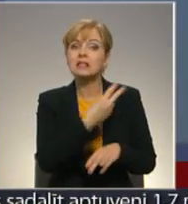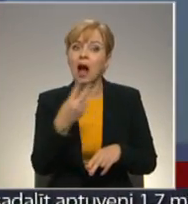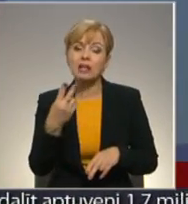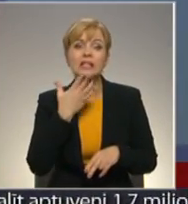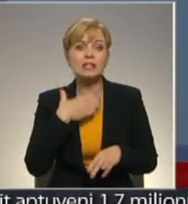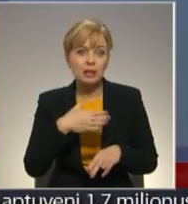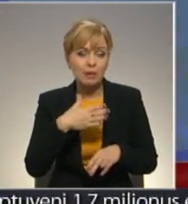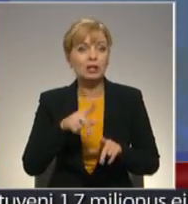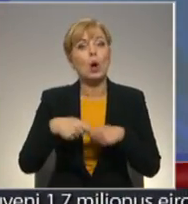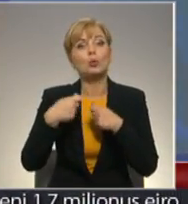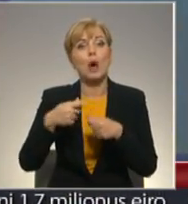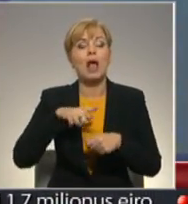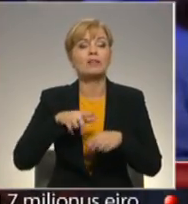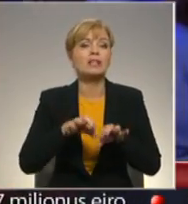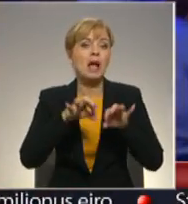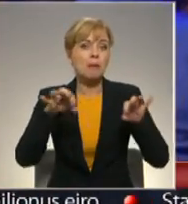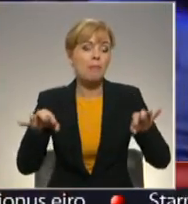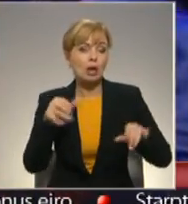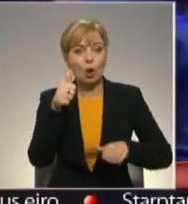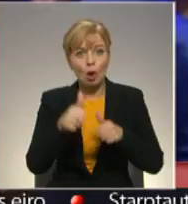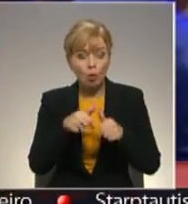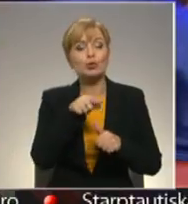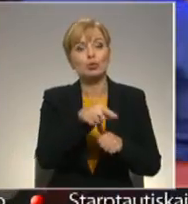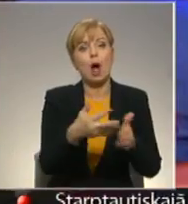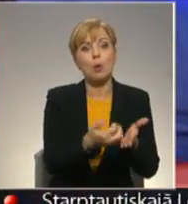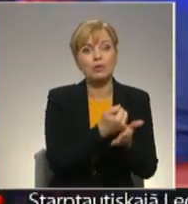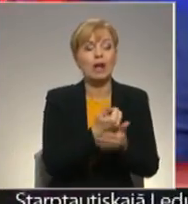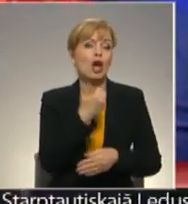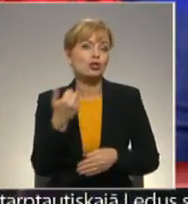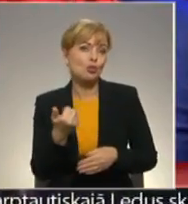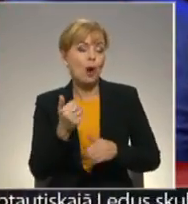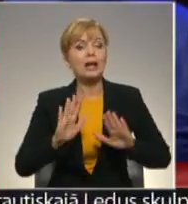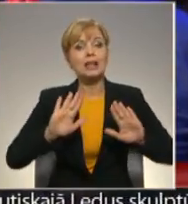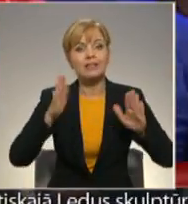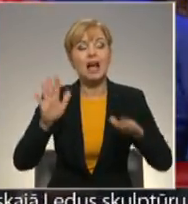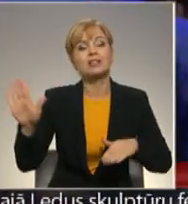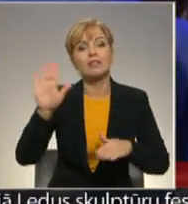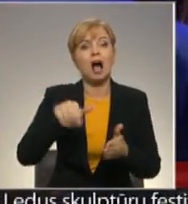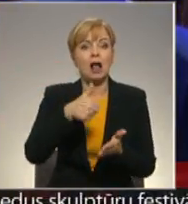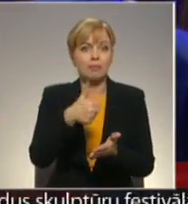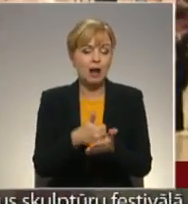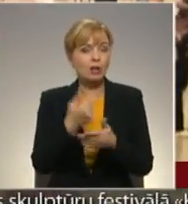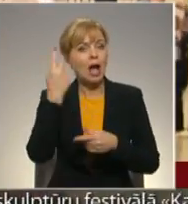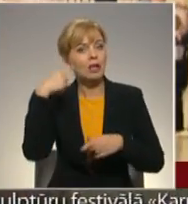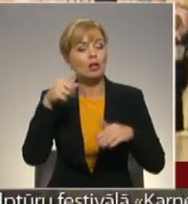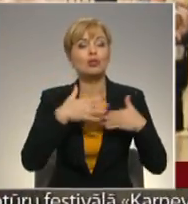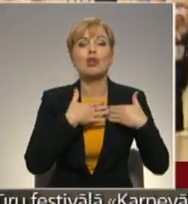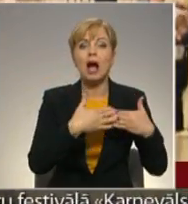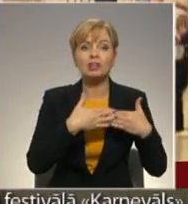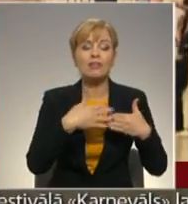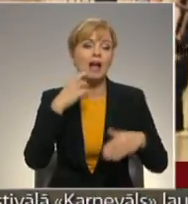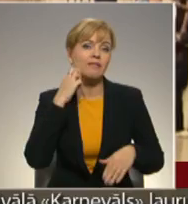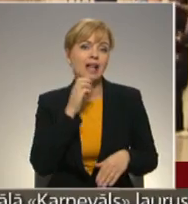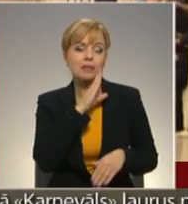bija ceļazīme uz Latvijas mēroga konkursu. Tajā Līga uzvarēja un jau šogad ļoti veiksmīgi valsti pārstāvēja radošāko un aktīvāko Eiropas